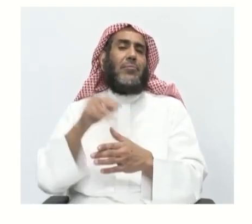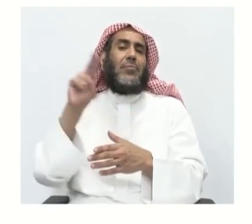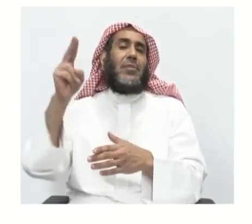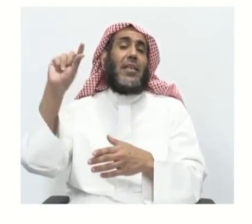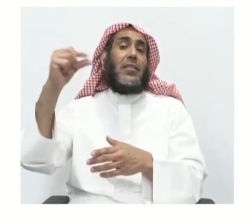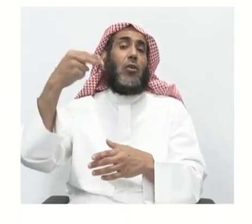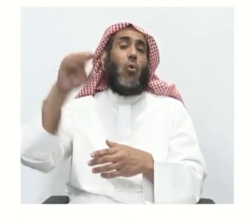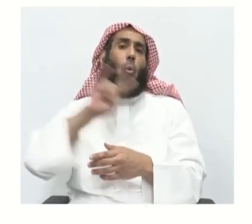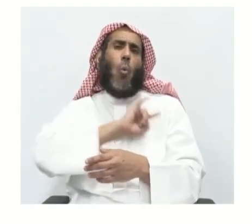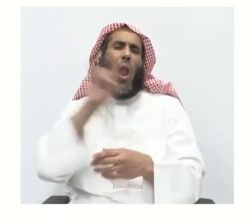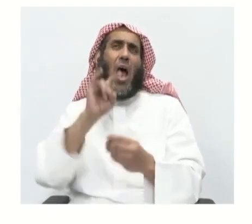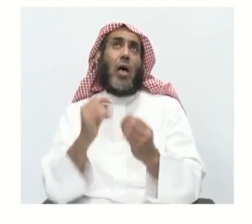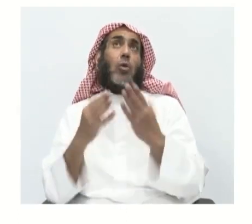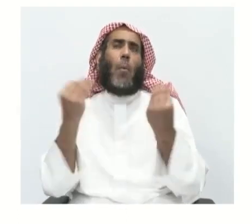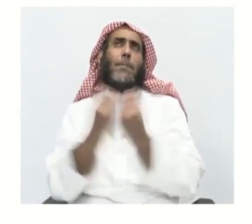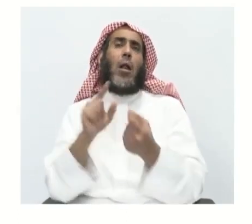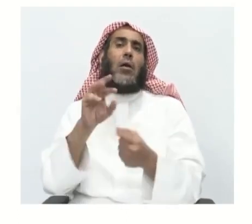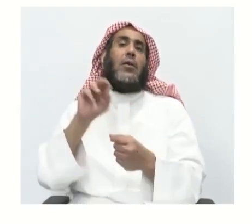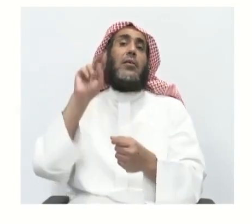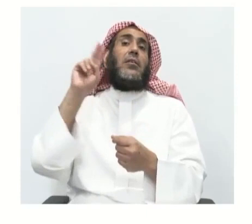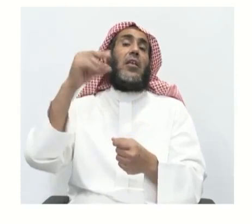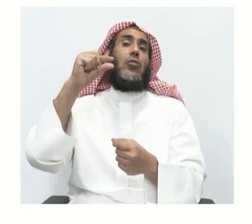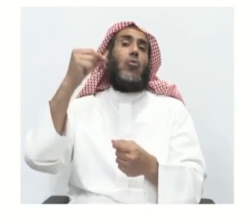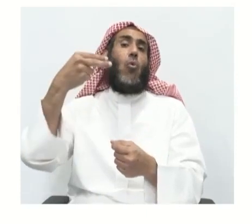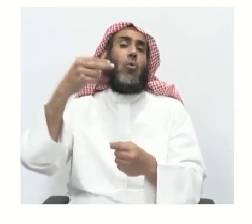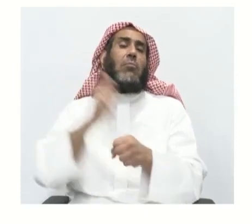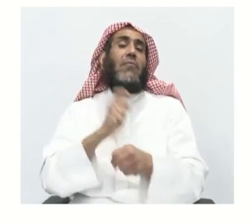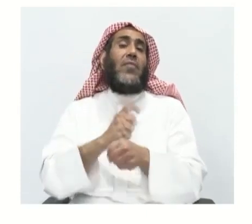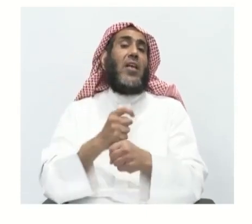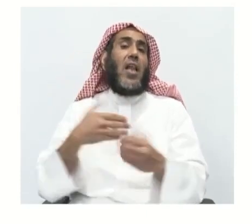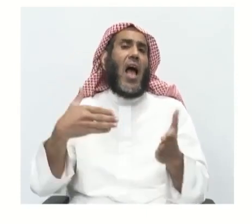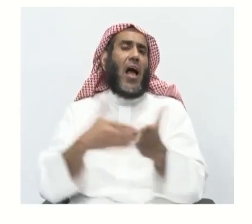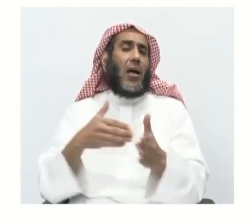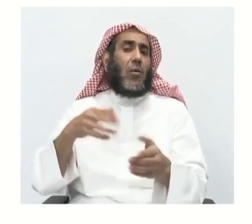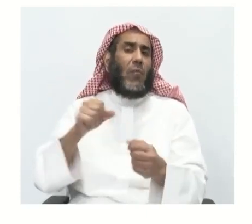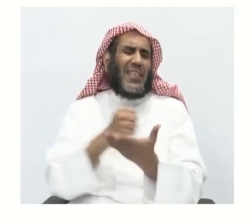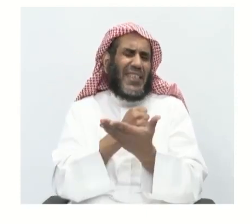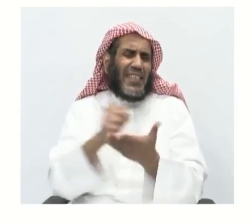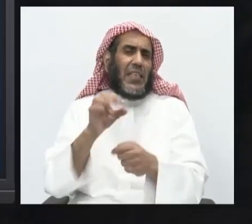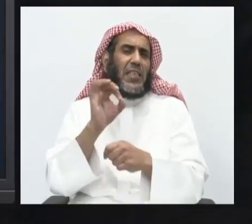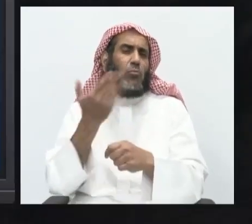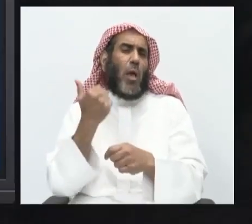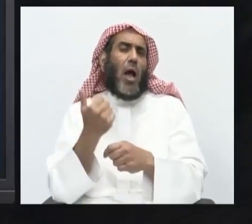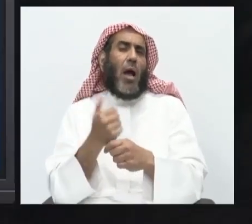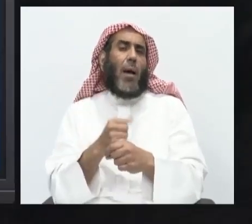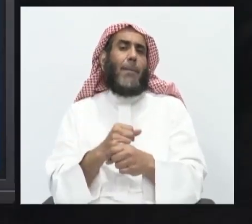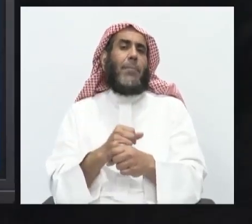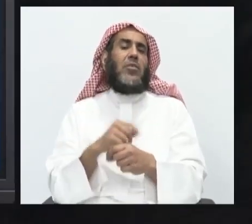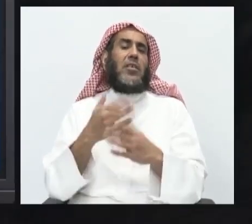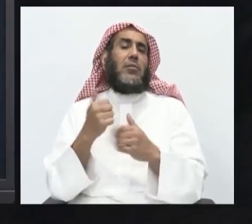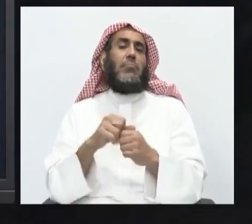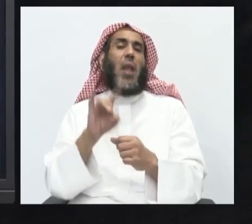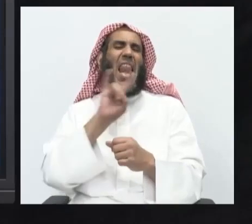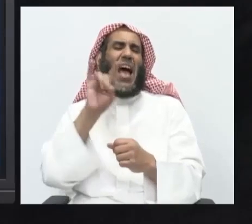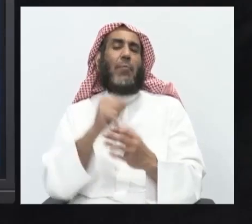ولا تدعو مع الله واصلها تدعو لانها فعل معتل الاخر في حاله الجزم سبق باداه جزم